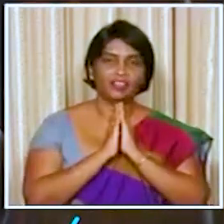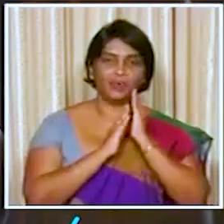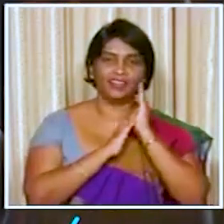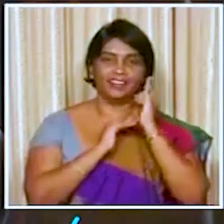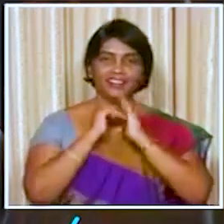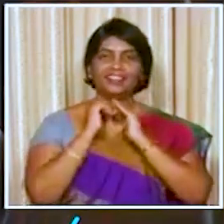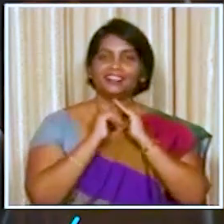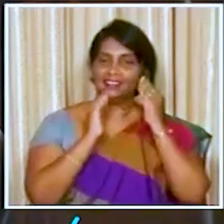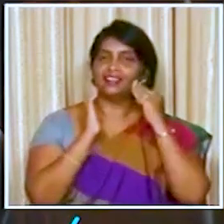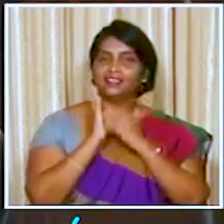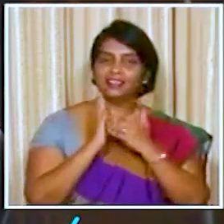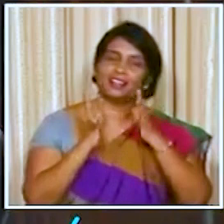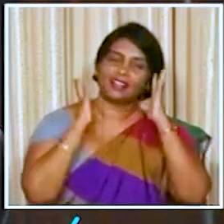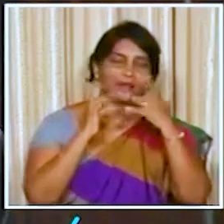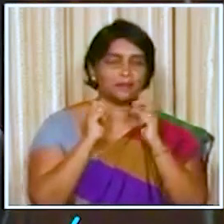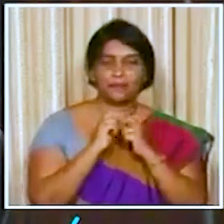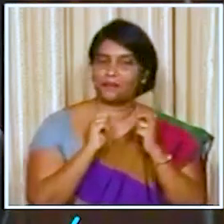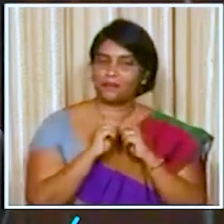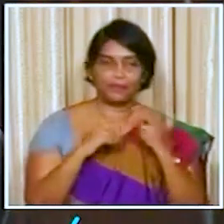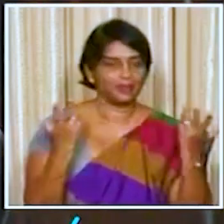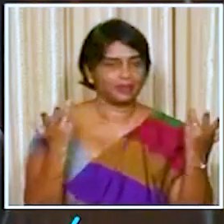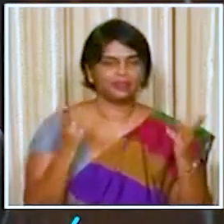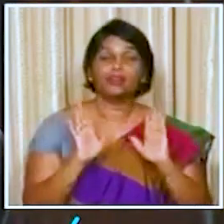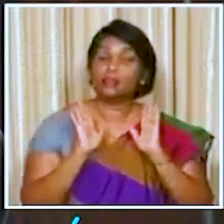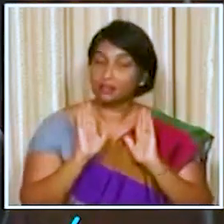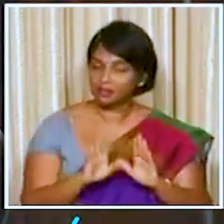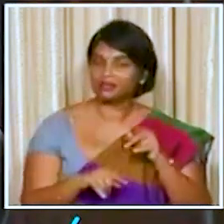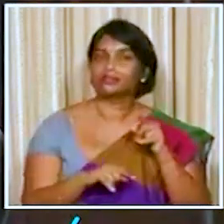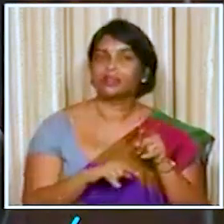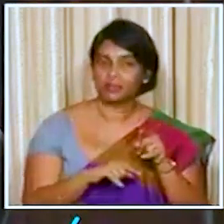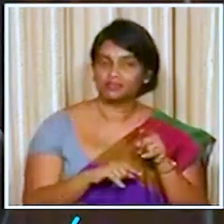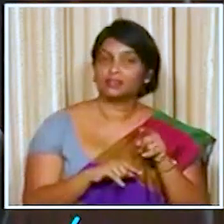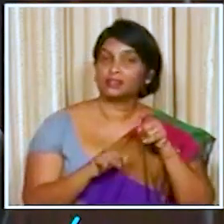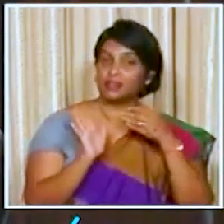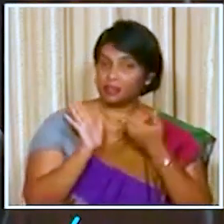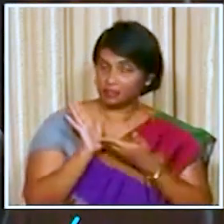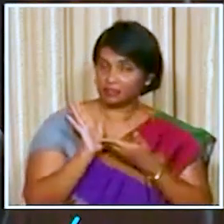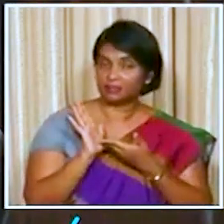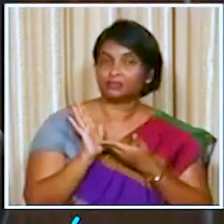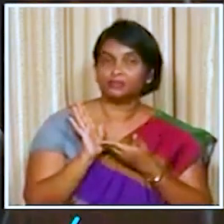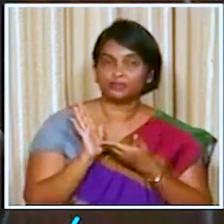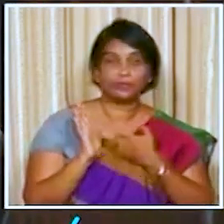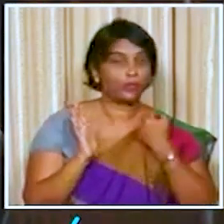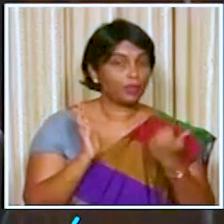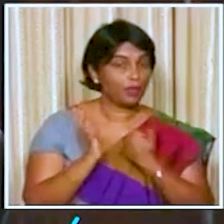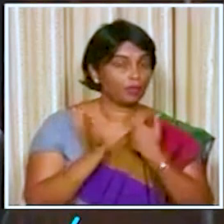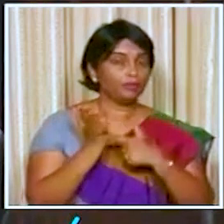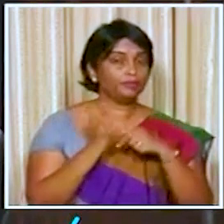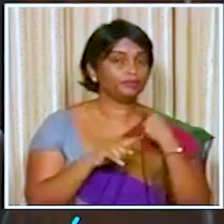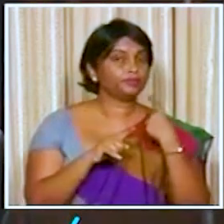විපක්ෂයේ දුර්ලකම් වලට hina වෙන්න ගැටලුවක් නැහැ. ඔව්. හැබැයි මේ මේ අලුතෙන් පනවන